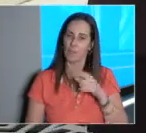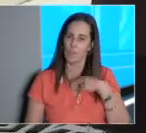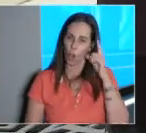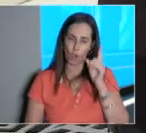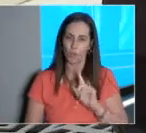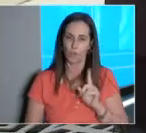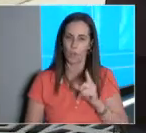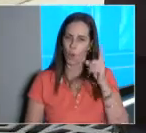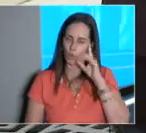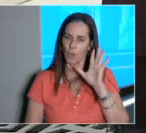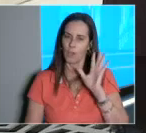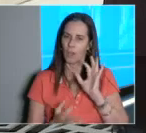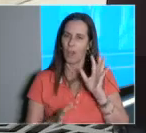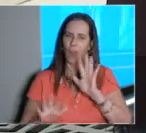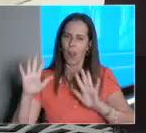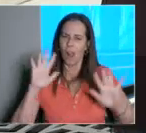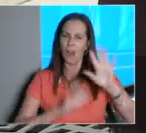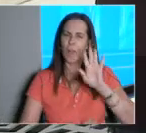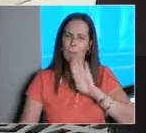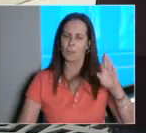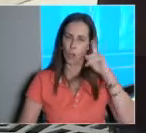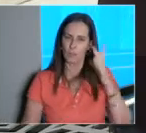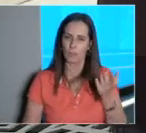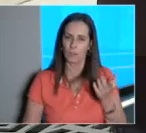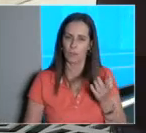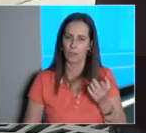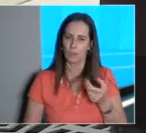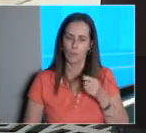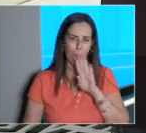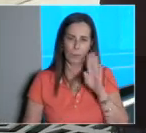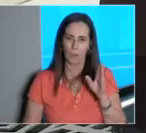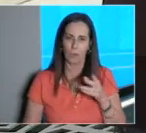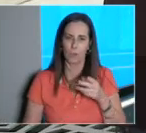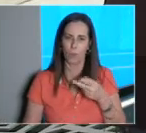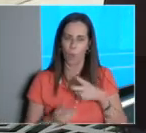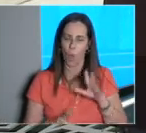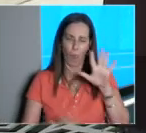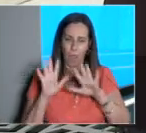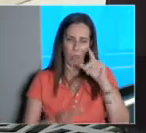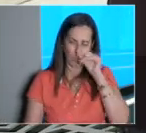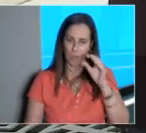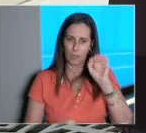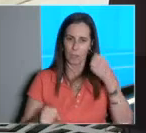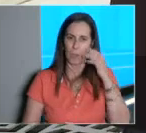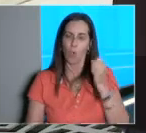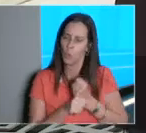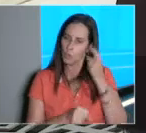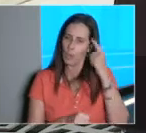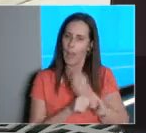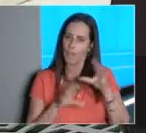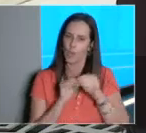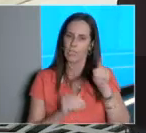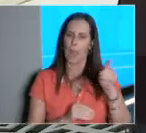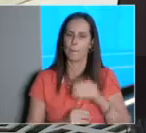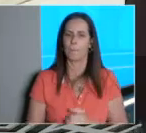לא חושב ש... תומר שיודע להרבב אותם טוב. הוא יודע, מה זה להרבב? הוא לא יכול להרבב את פוטין או את טראמפ. לעבוד איתם. לעבוד